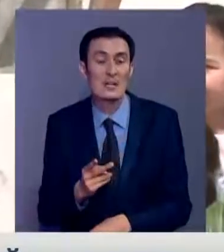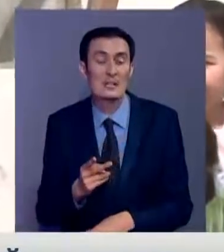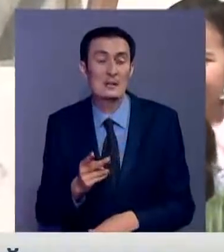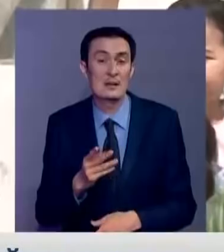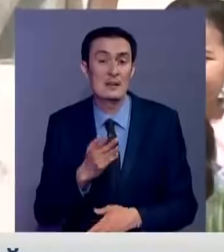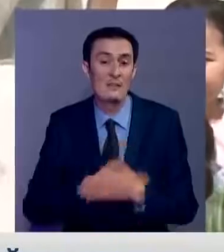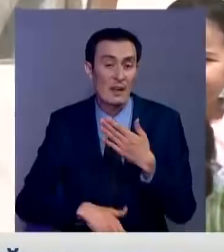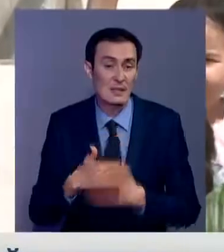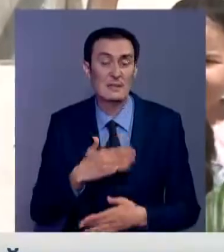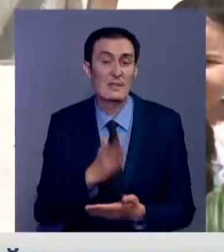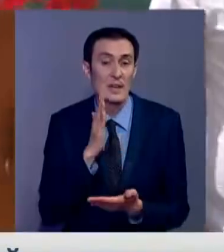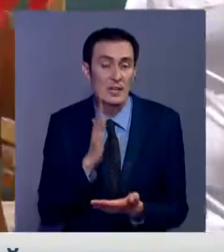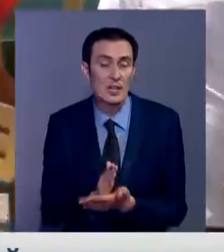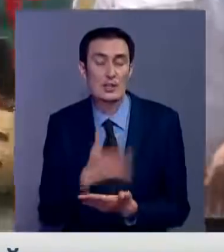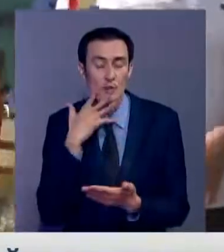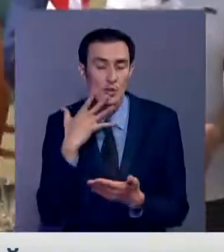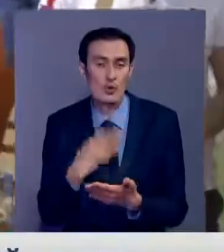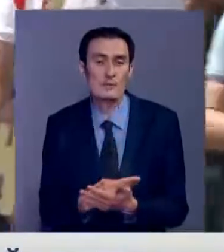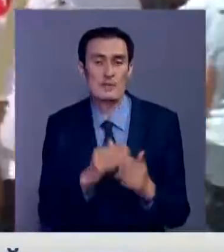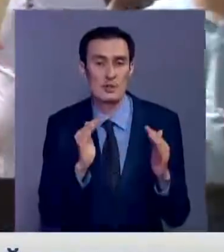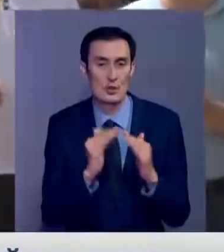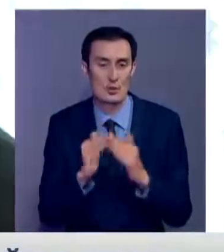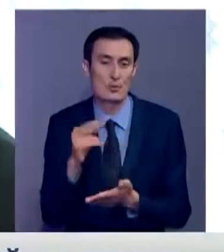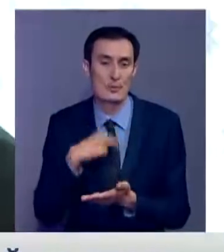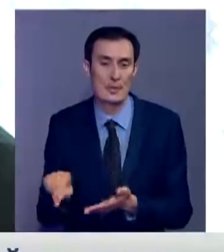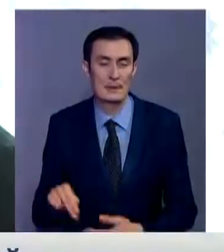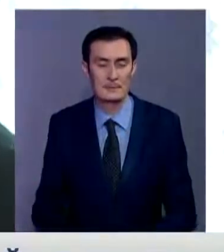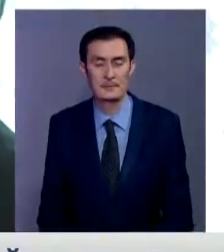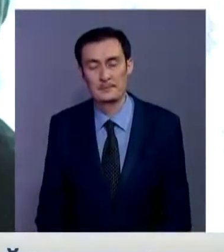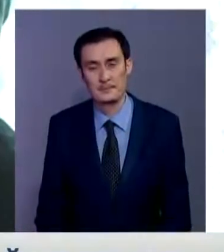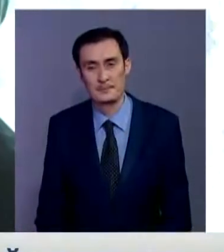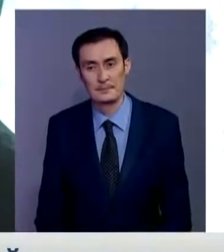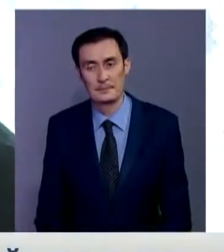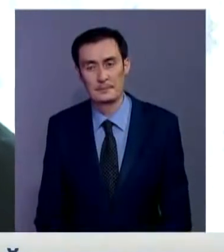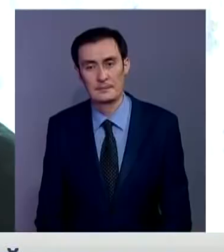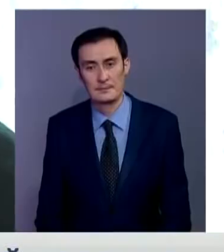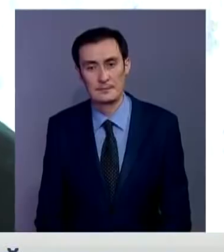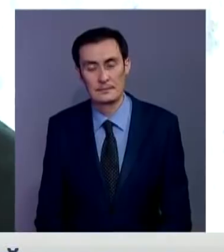с особыми потребностями есть собственное жилье.